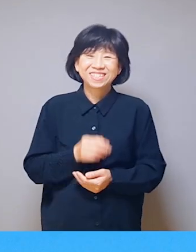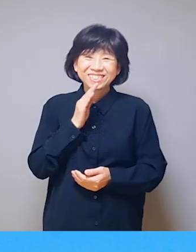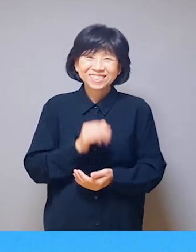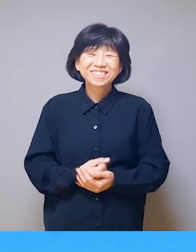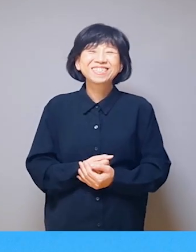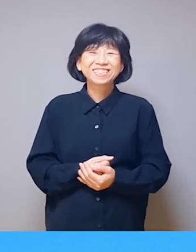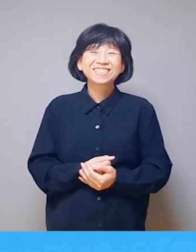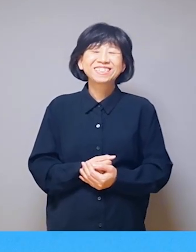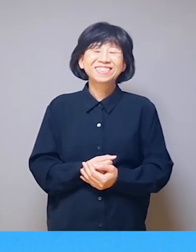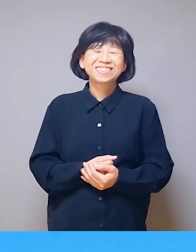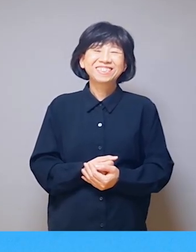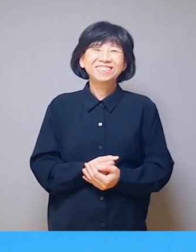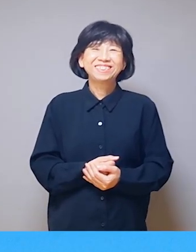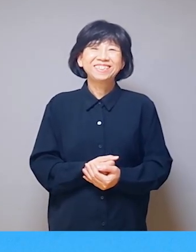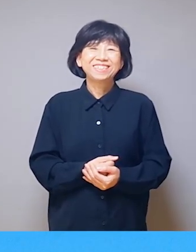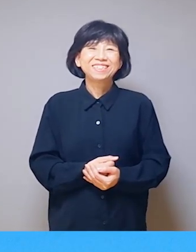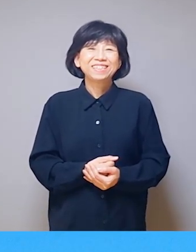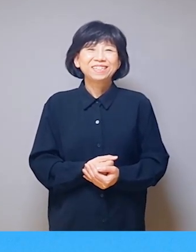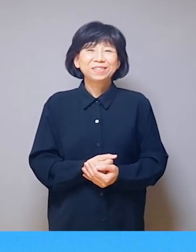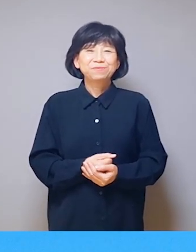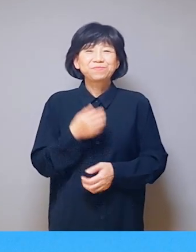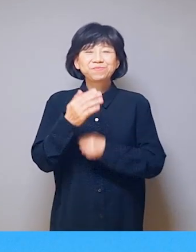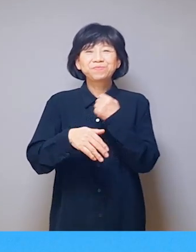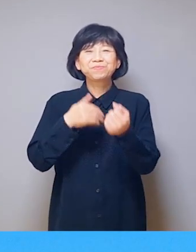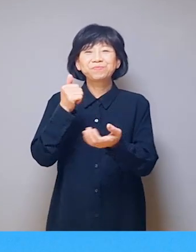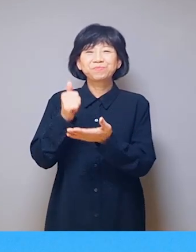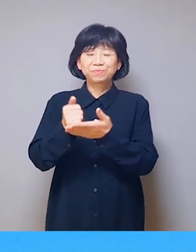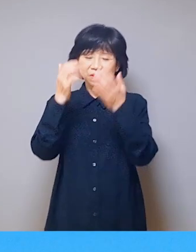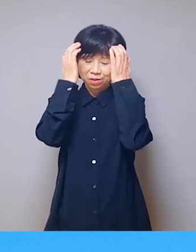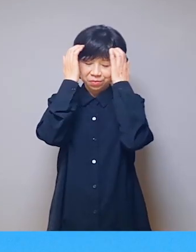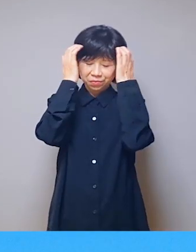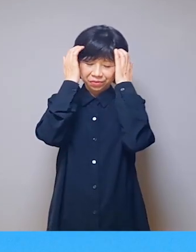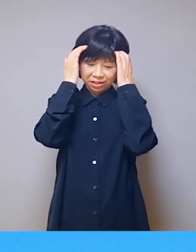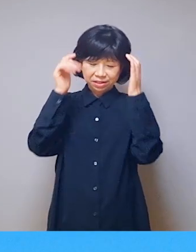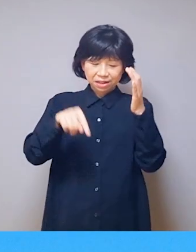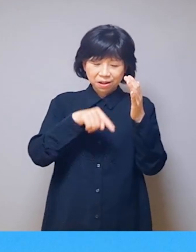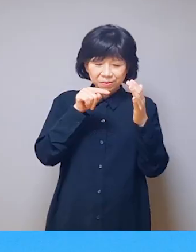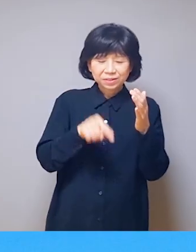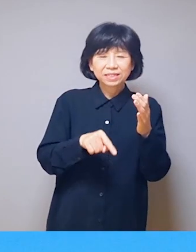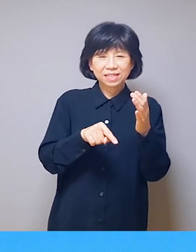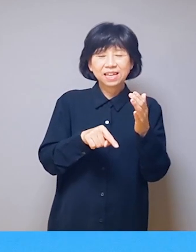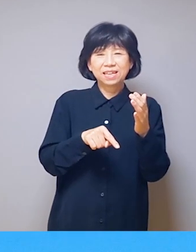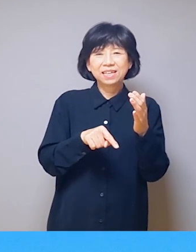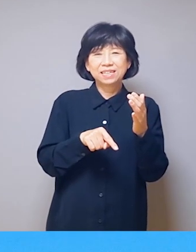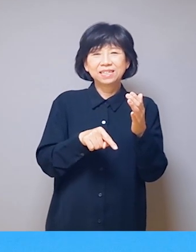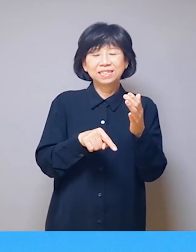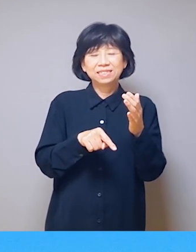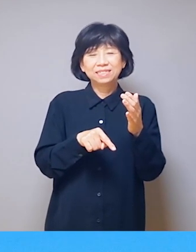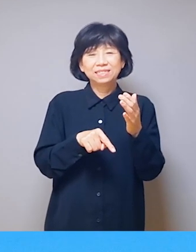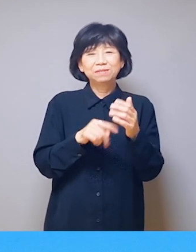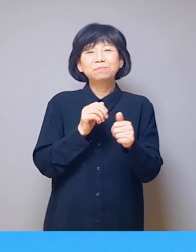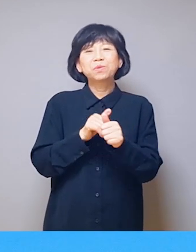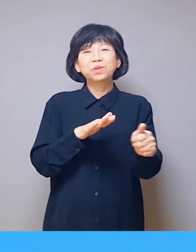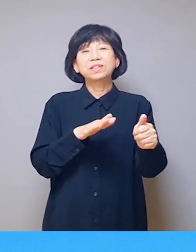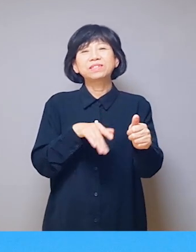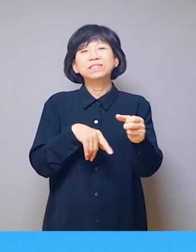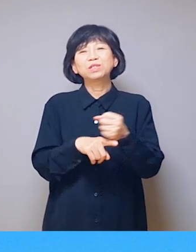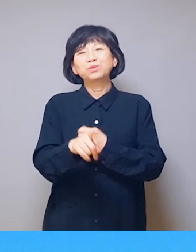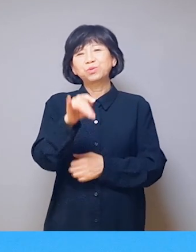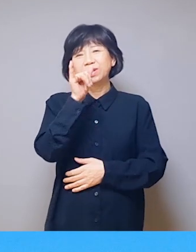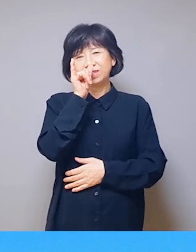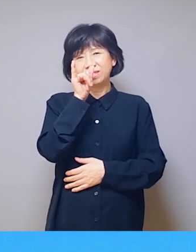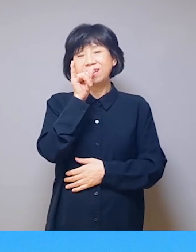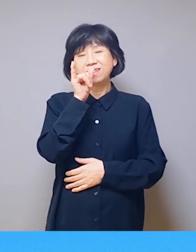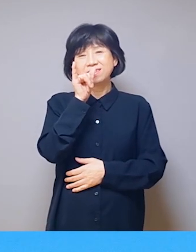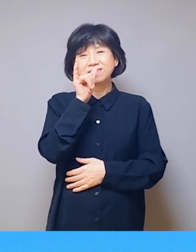근데 사실은 그렇지 않거든요. 하나님이 고난 속에서도 꽃피게 하시는 이유가 있다 없다? 있다. 고난